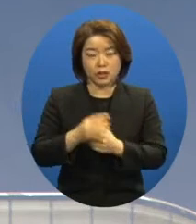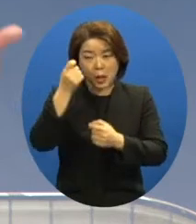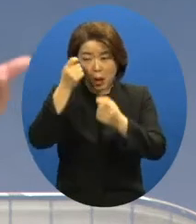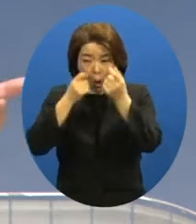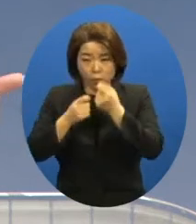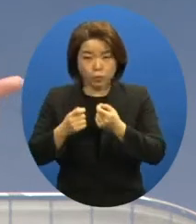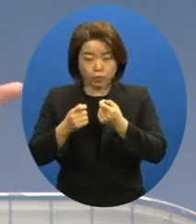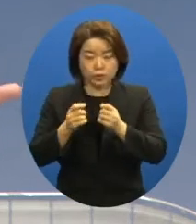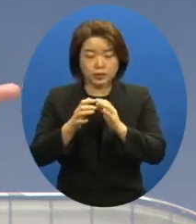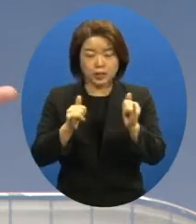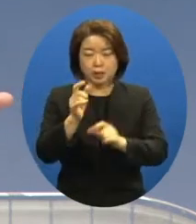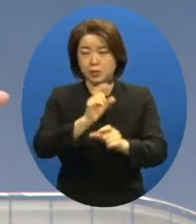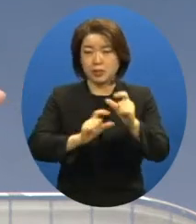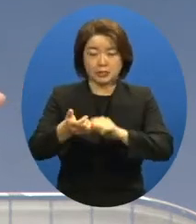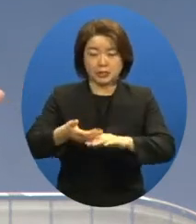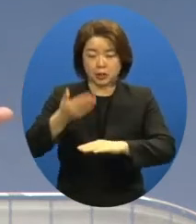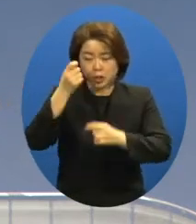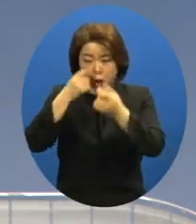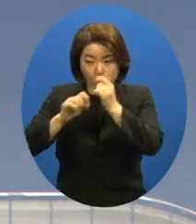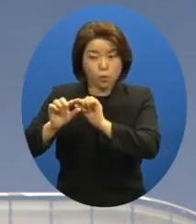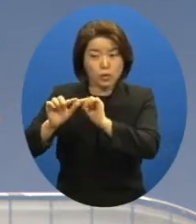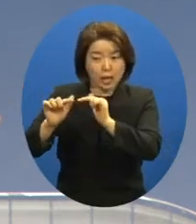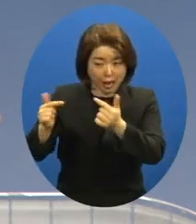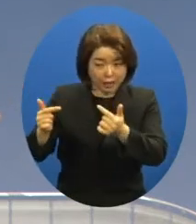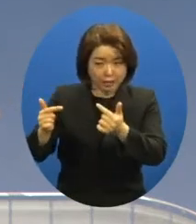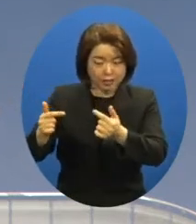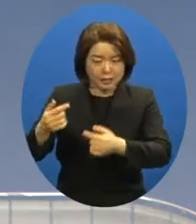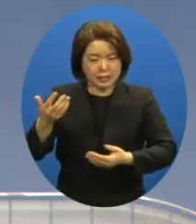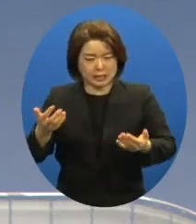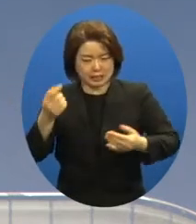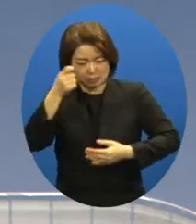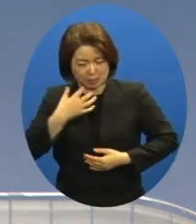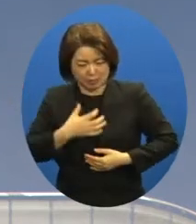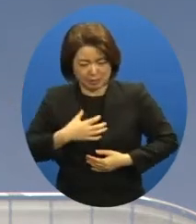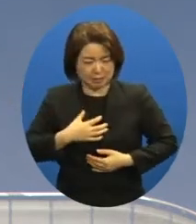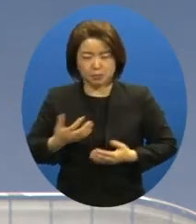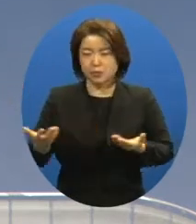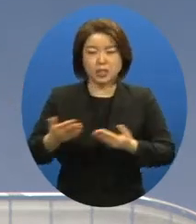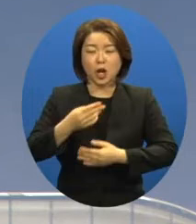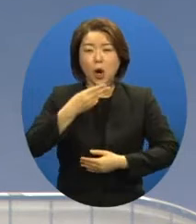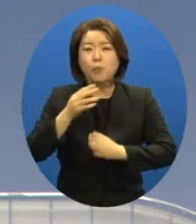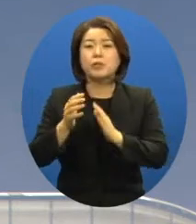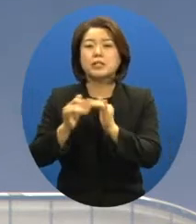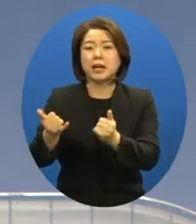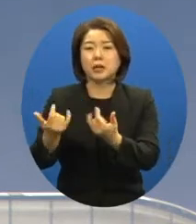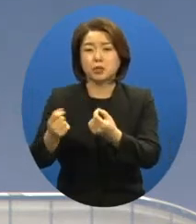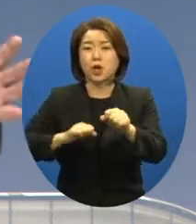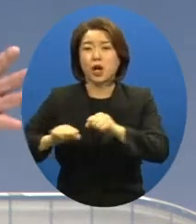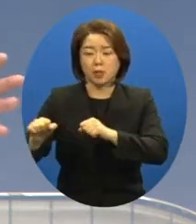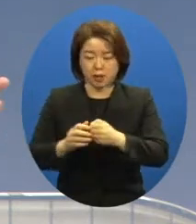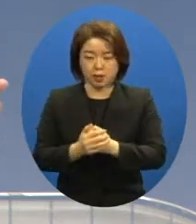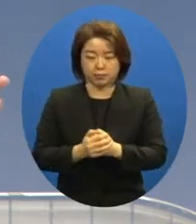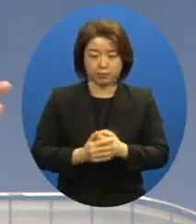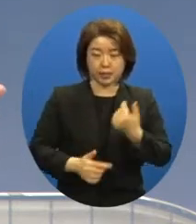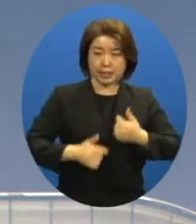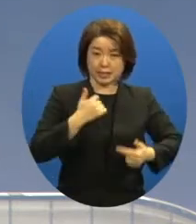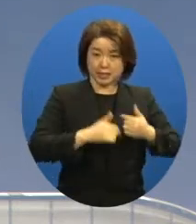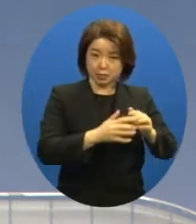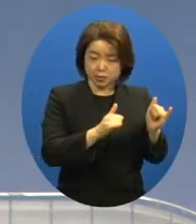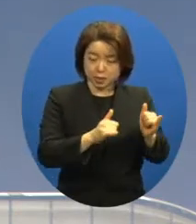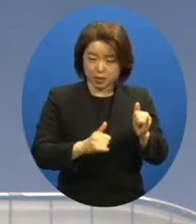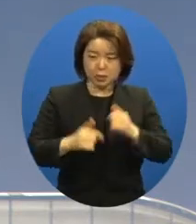우는 사람은 더 이상 울지 않은, 슬픈 일이 없는 것처럼, 기쁜 사람은 더 이상 기쁘지 않은 것처럼,